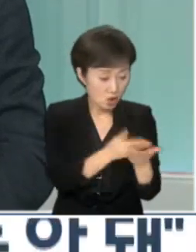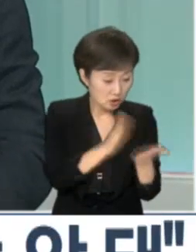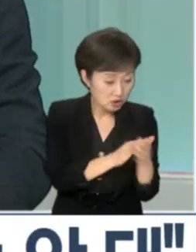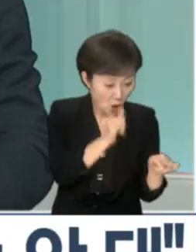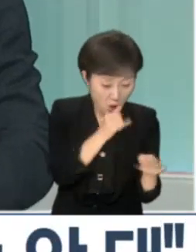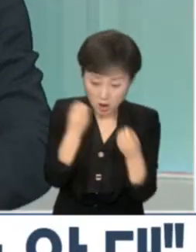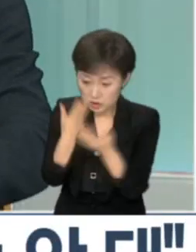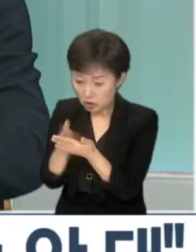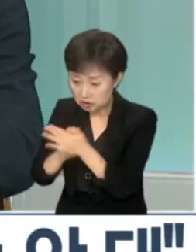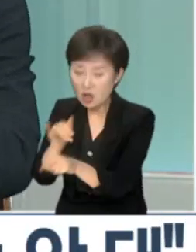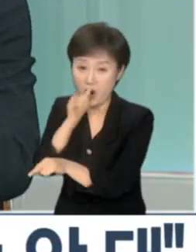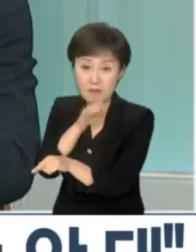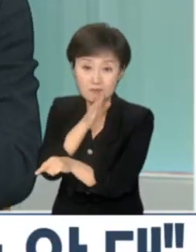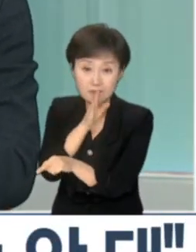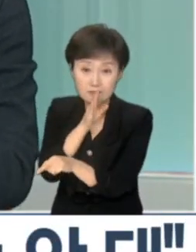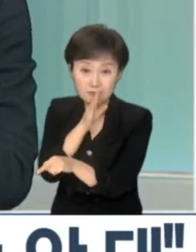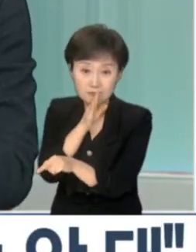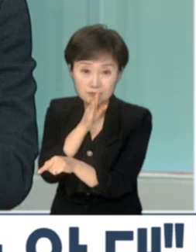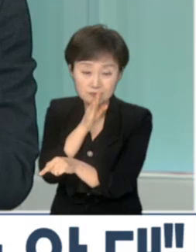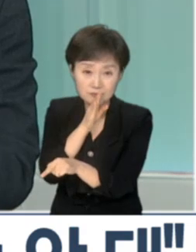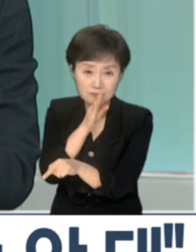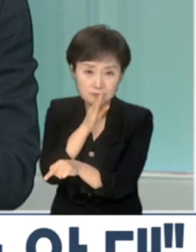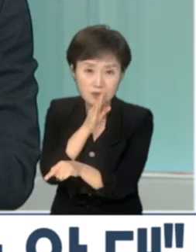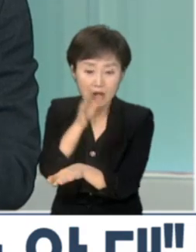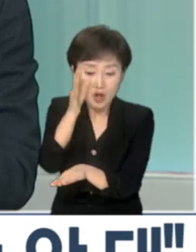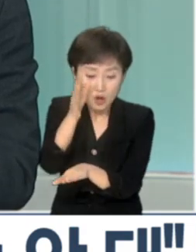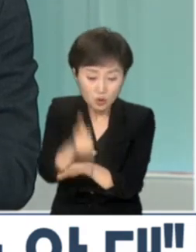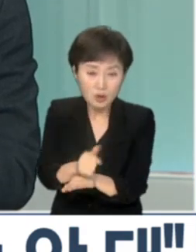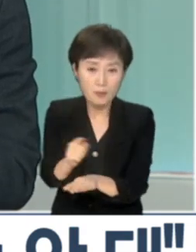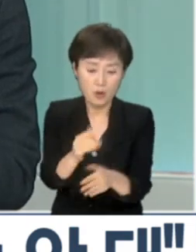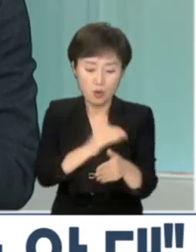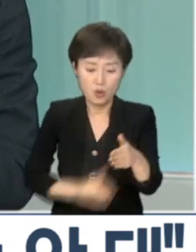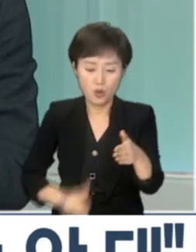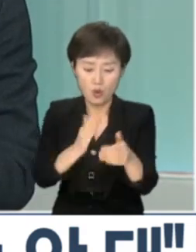진행되고 있습니다만은 결국은 공관위까지 통제할